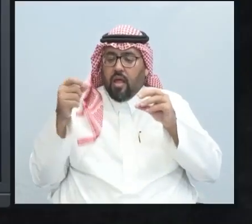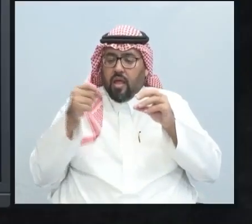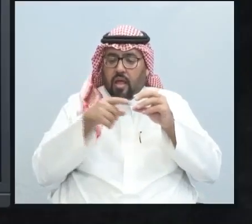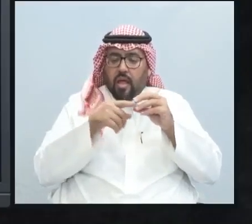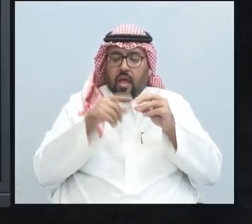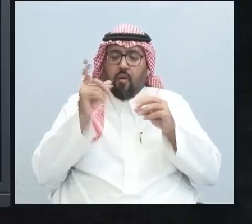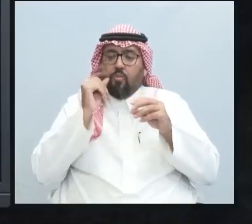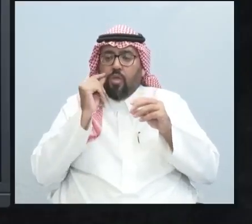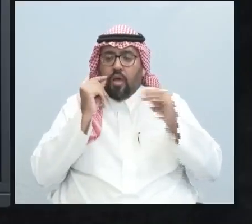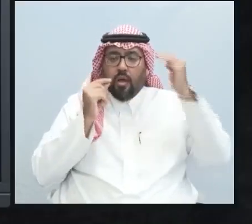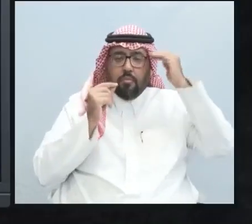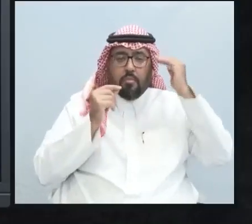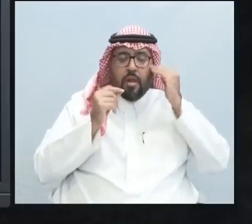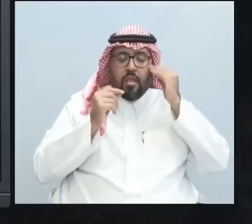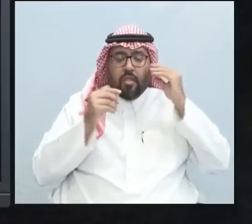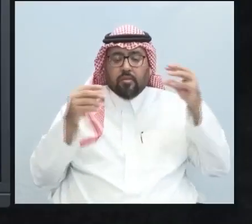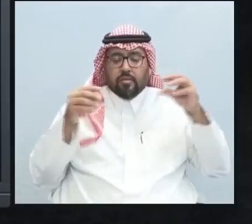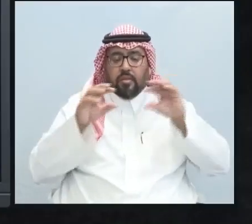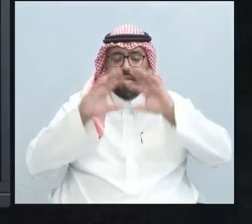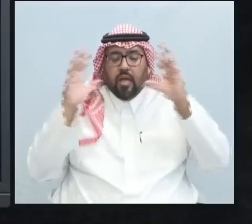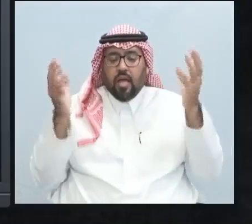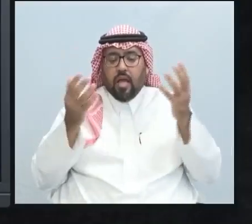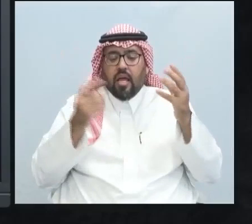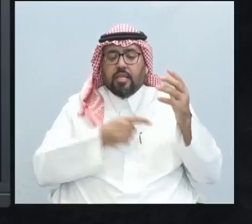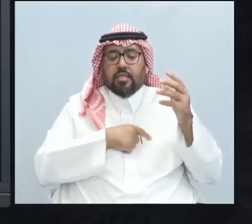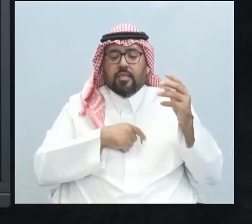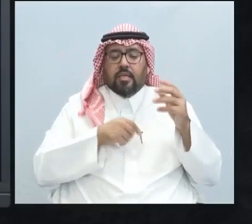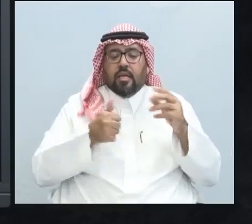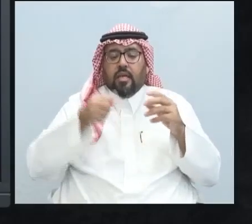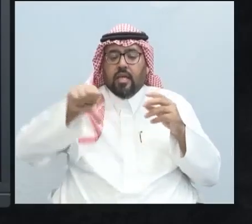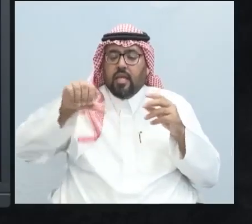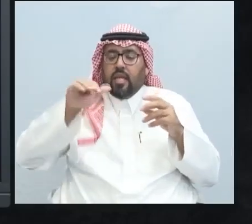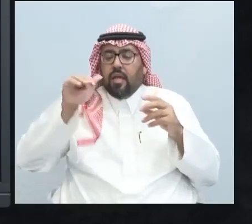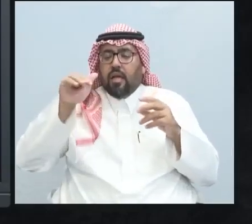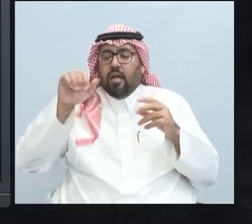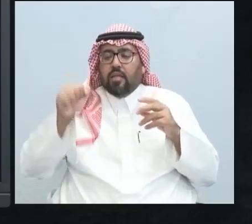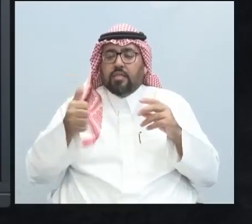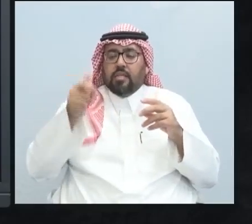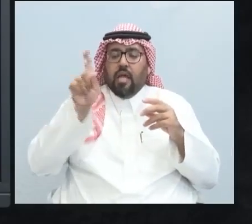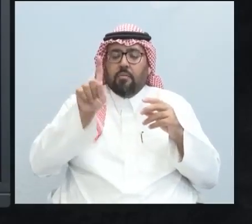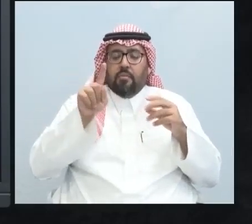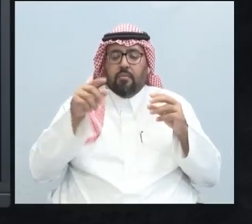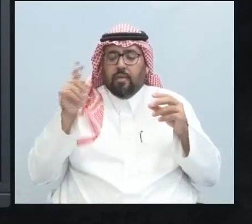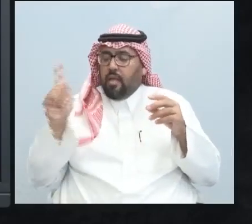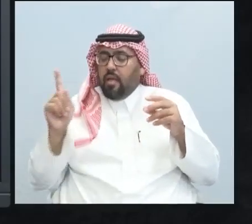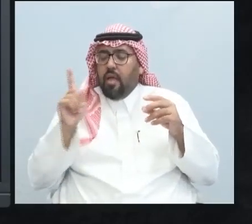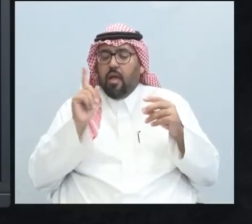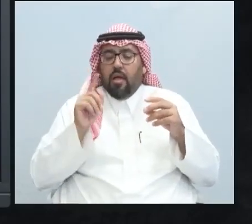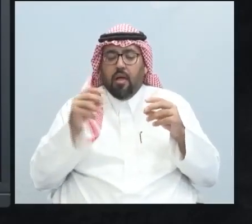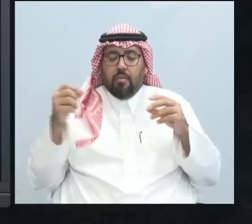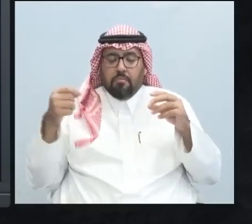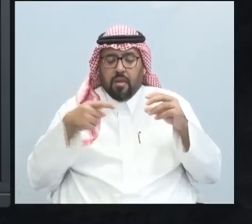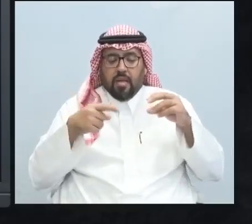المشيج المذكر مع المشيج المؤنث بشكل عام في علم الاحياء نسم العمليه هذه عمليه تخصب ونحن نتكلم عن جسم الانسان التقاء الحيوان المنوي